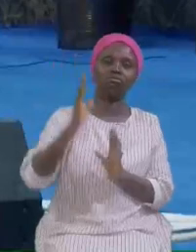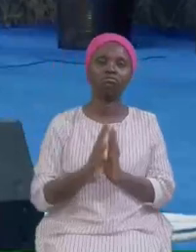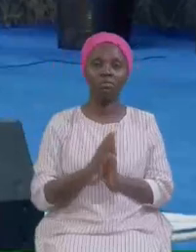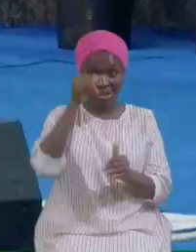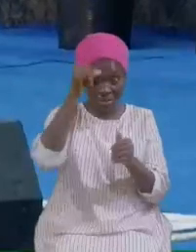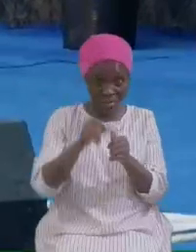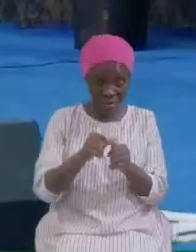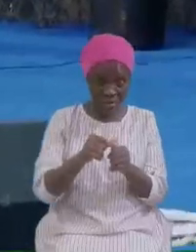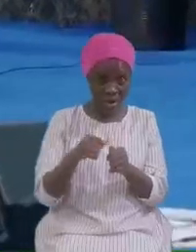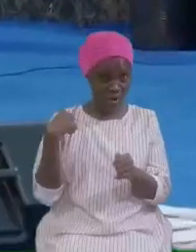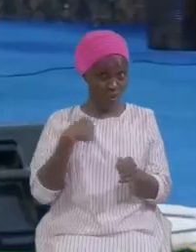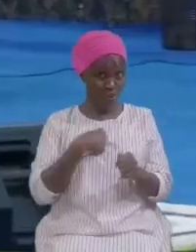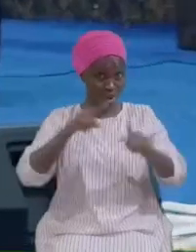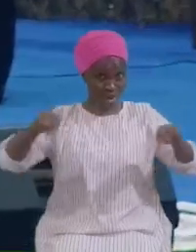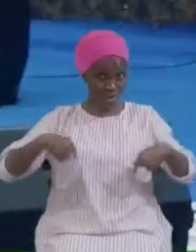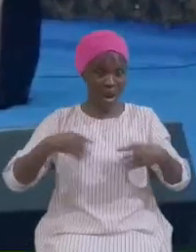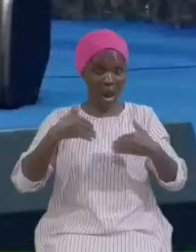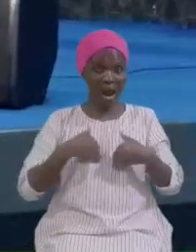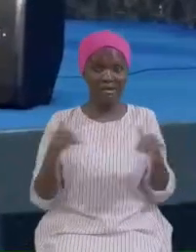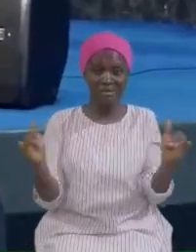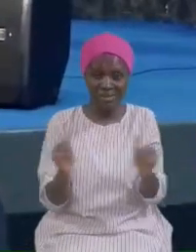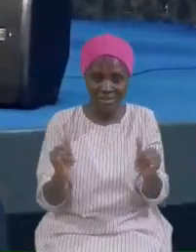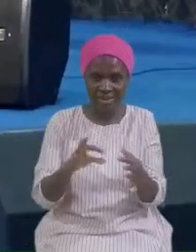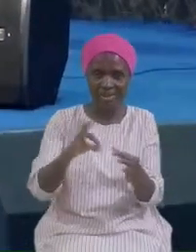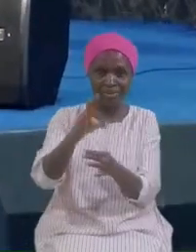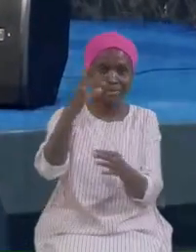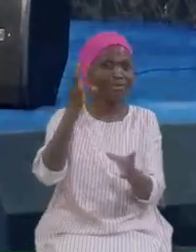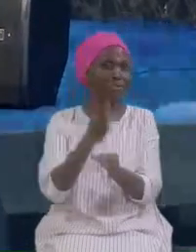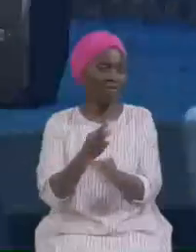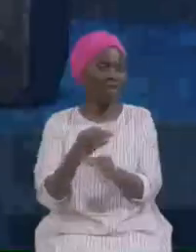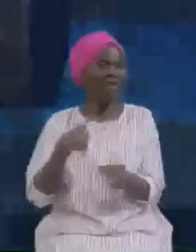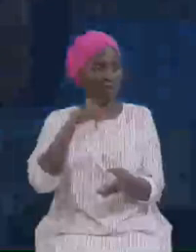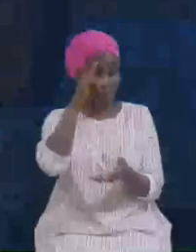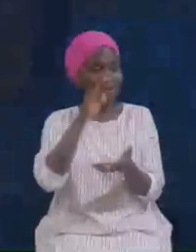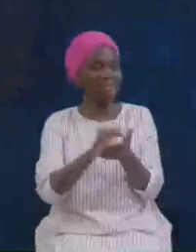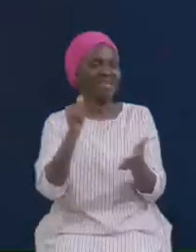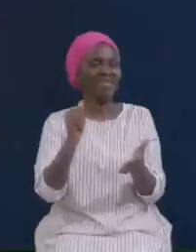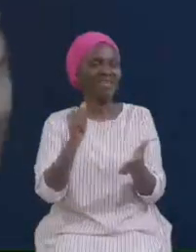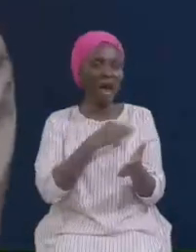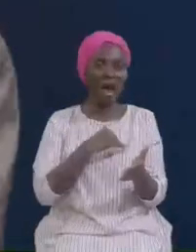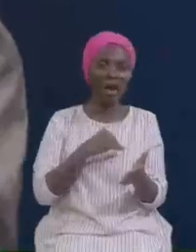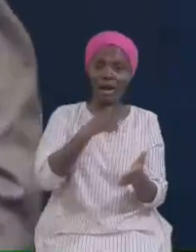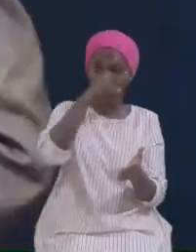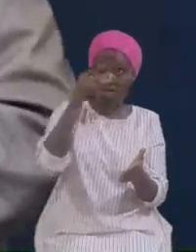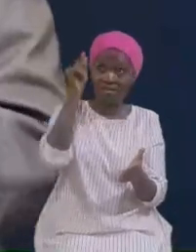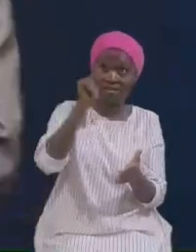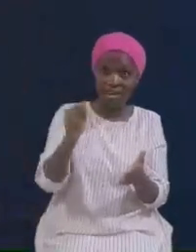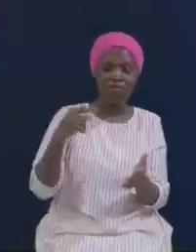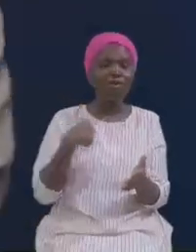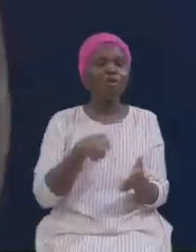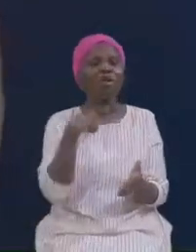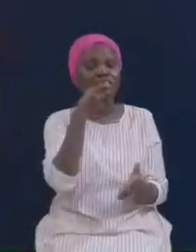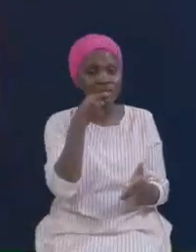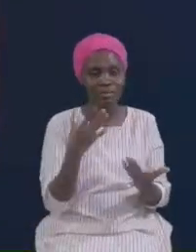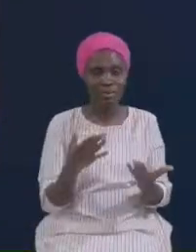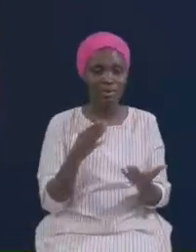Rappelle-toi, nous avons le même esprit de foi. Nous croyons. C'est pourquoi nous avons parlé.